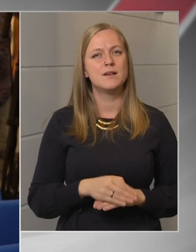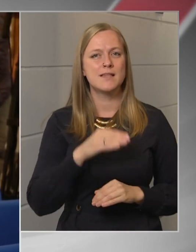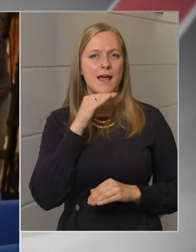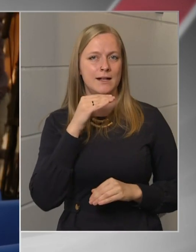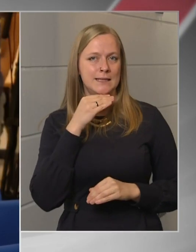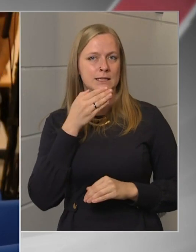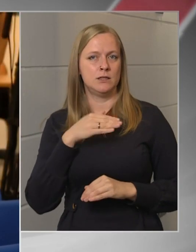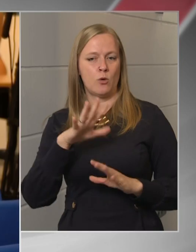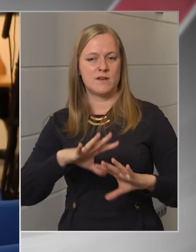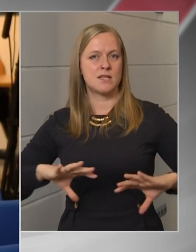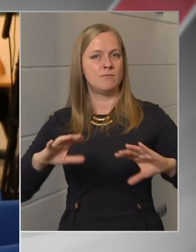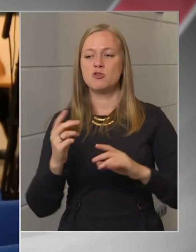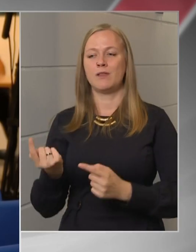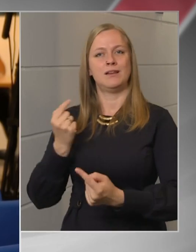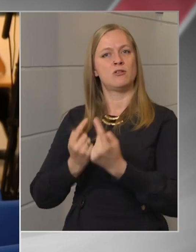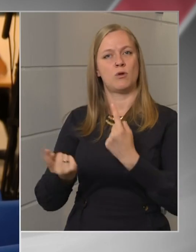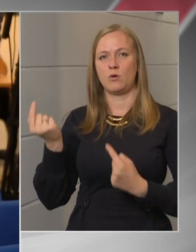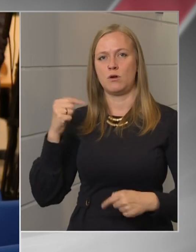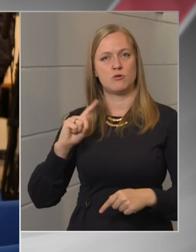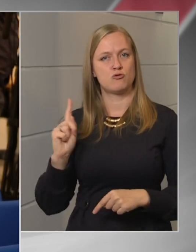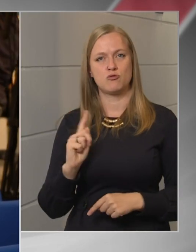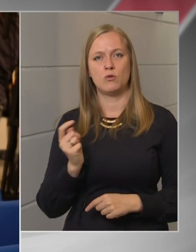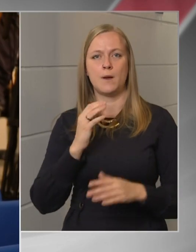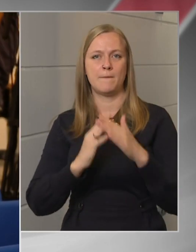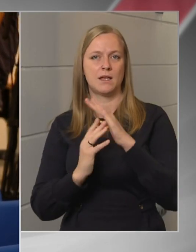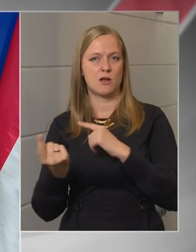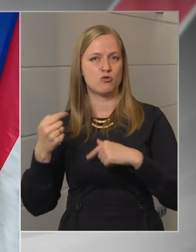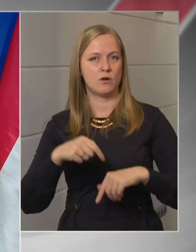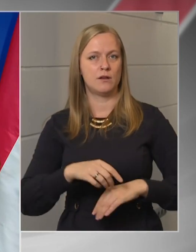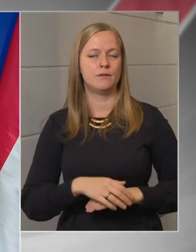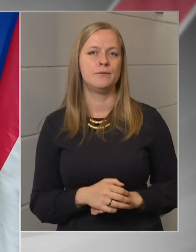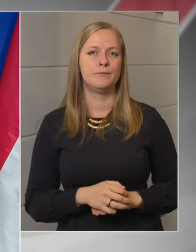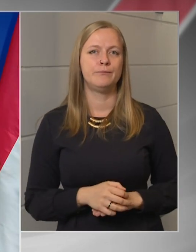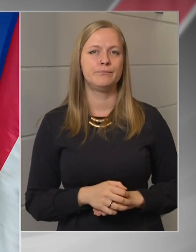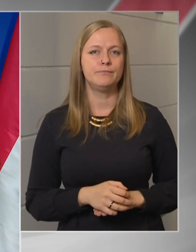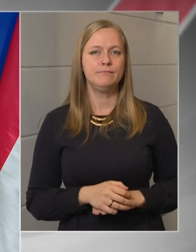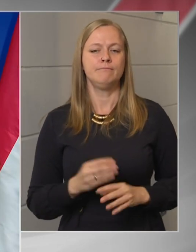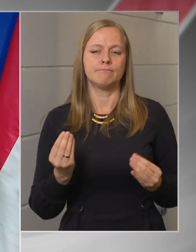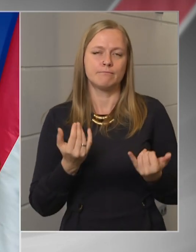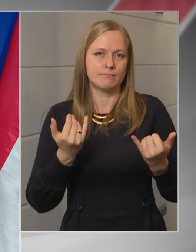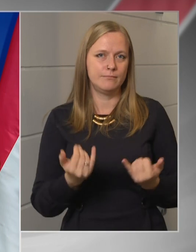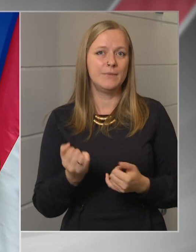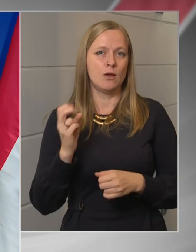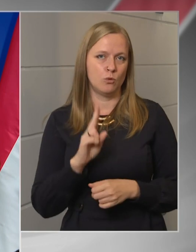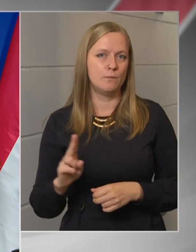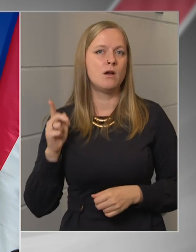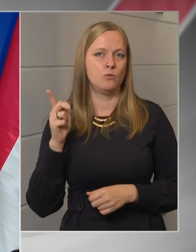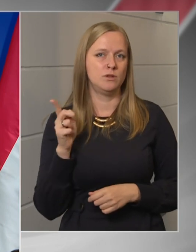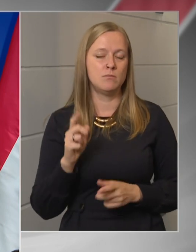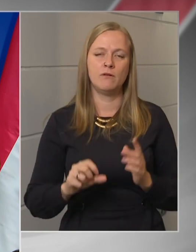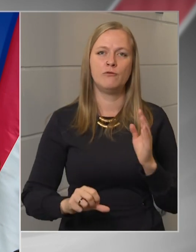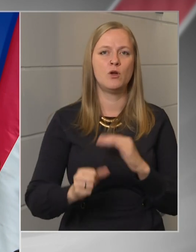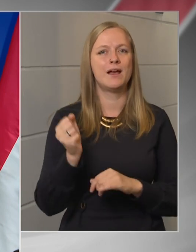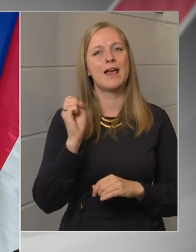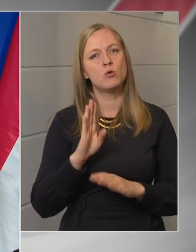hővezetbe, és ne csalogassuk ide a migránsokat? Szerintem, mert ma az Európai Unióban, és különösen az